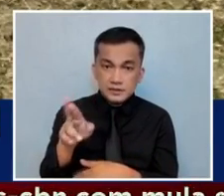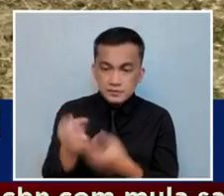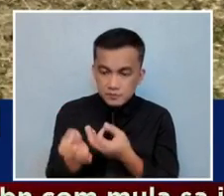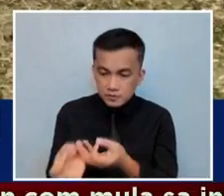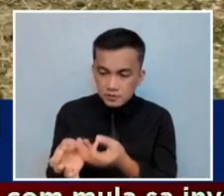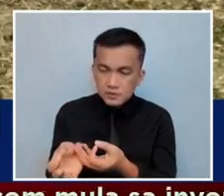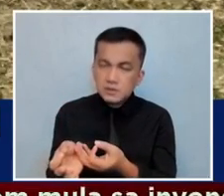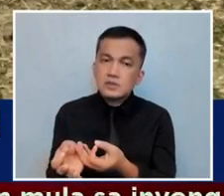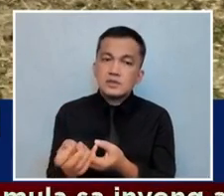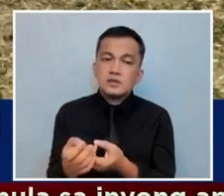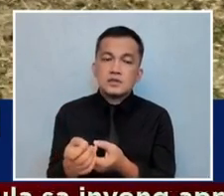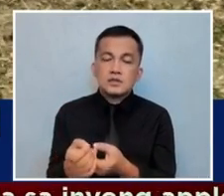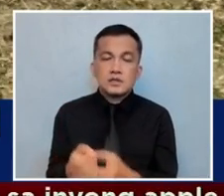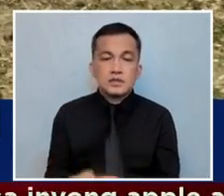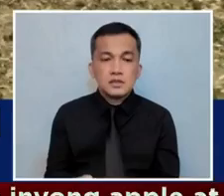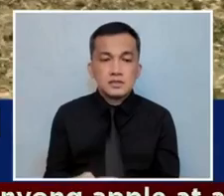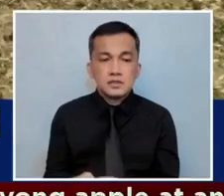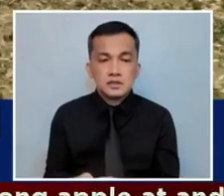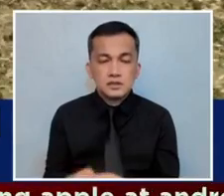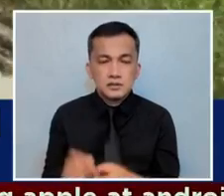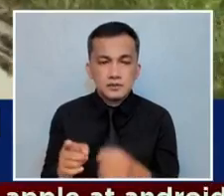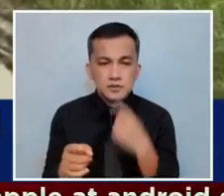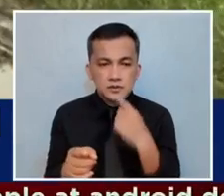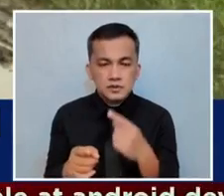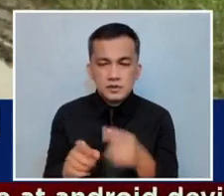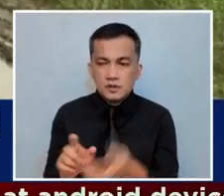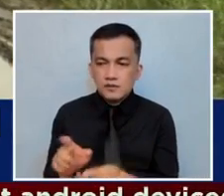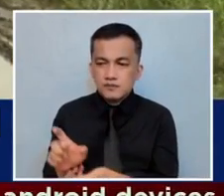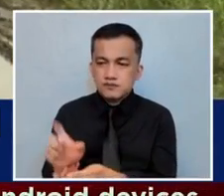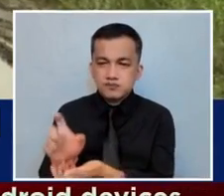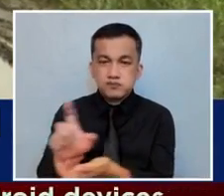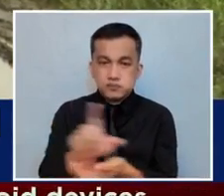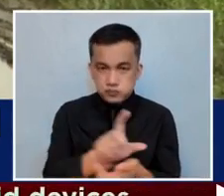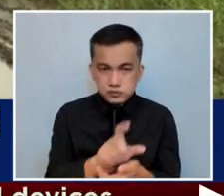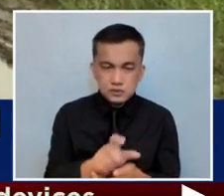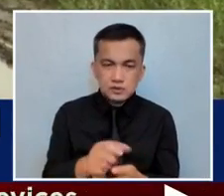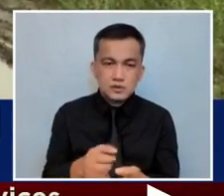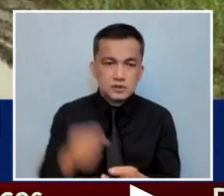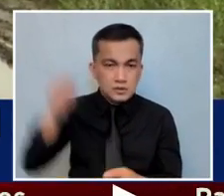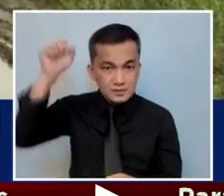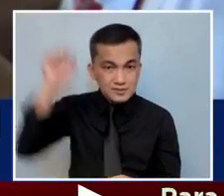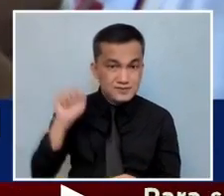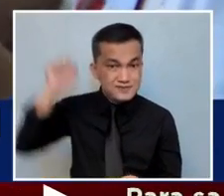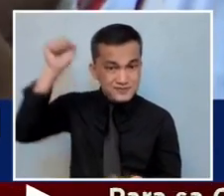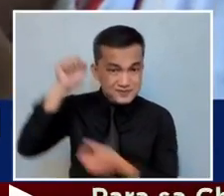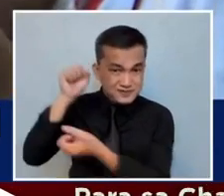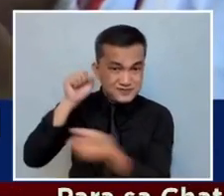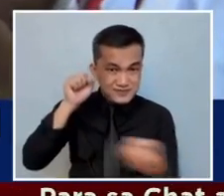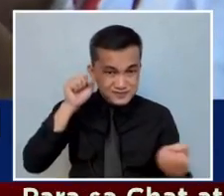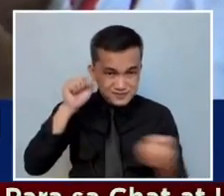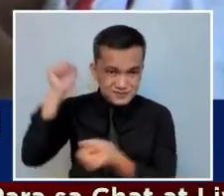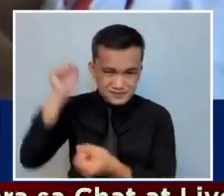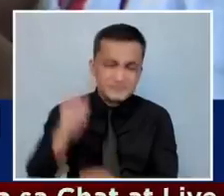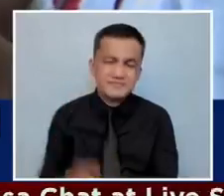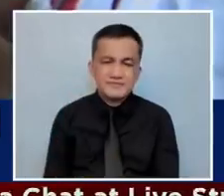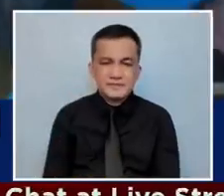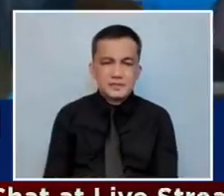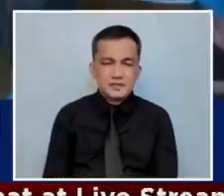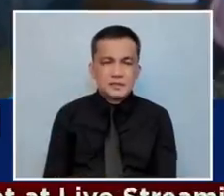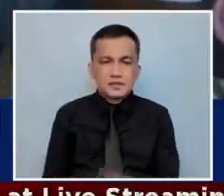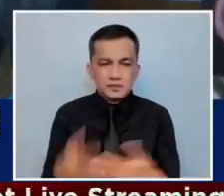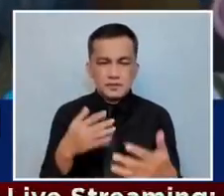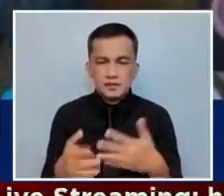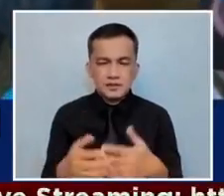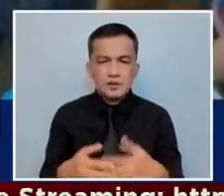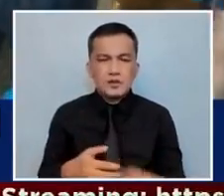pagka insecticide pag spray. Kahit papaano'y nabuhayan ng loob ang mga magsasaka